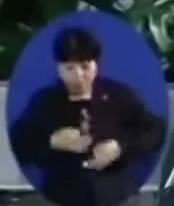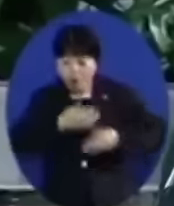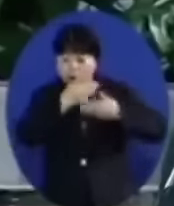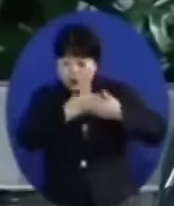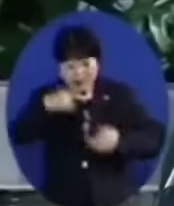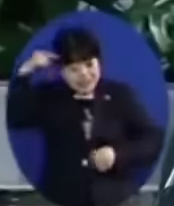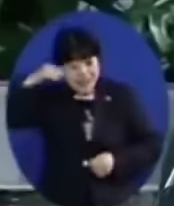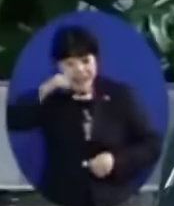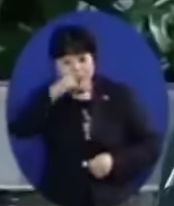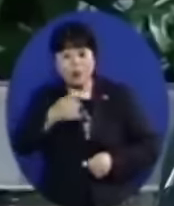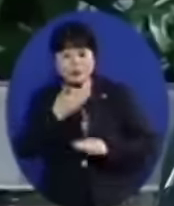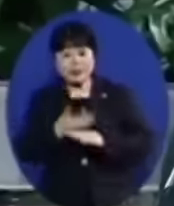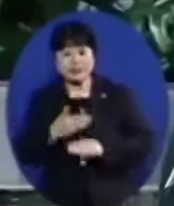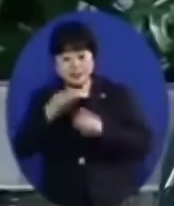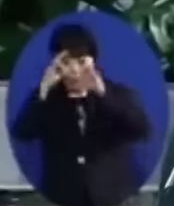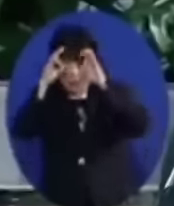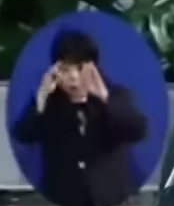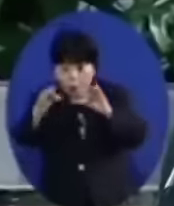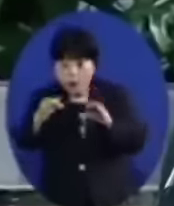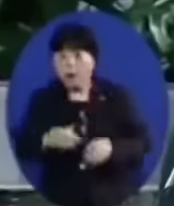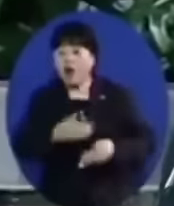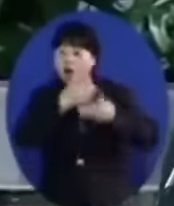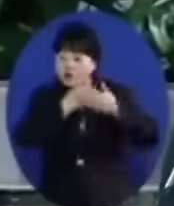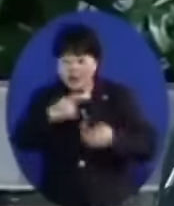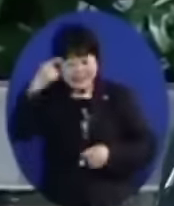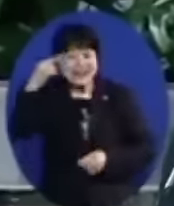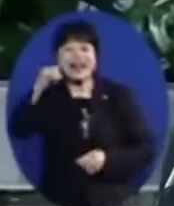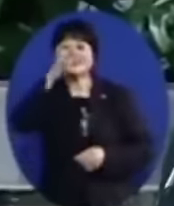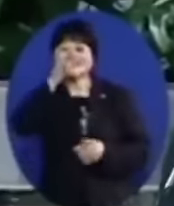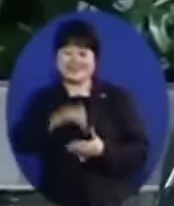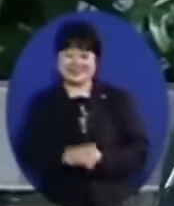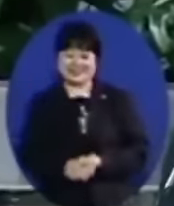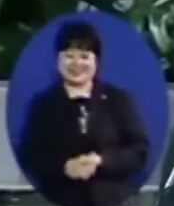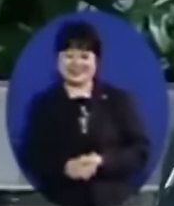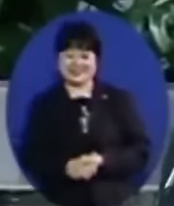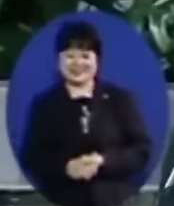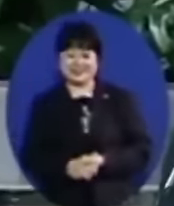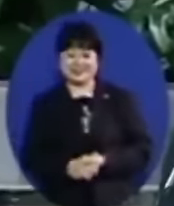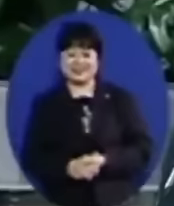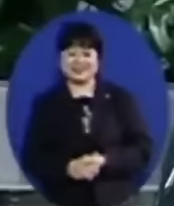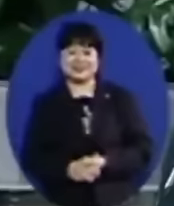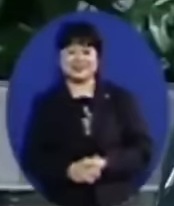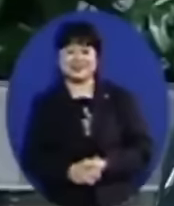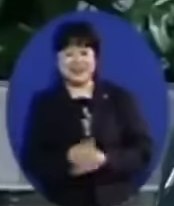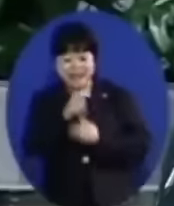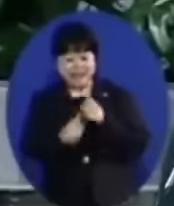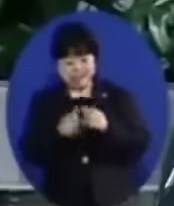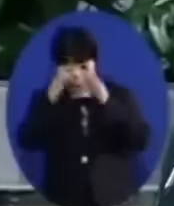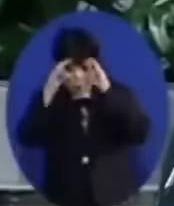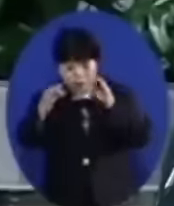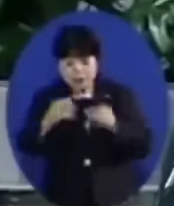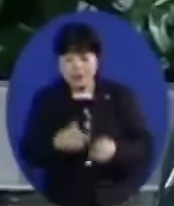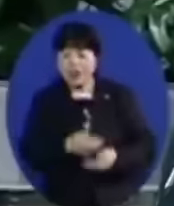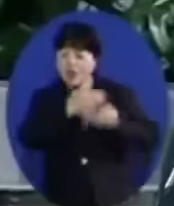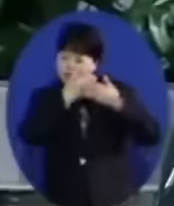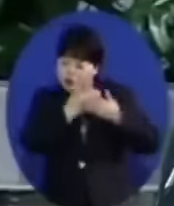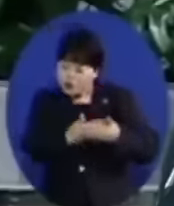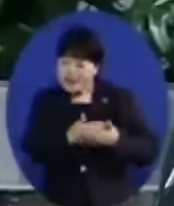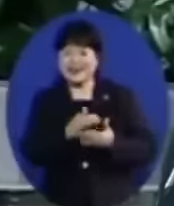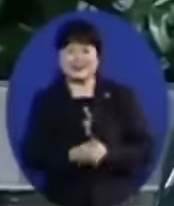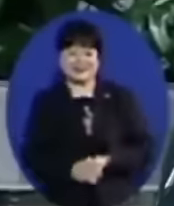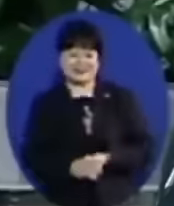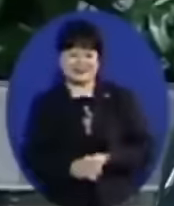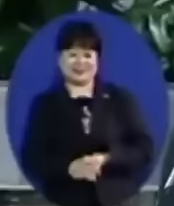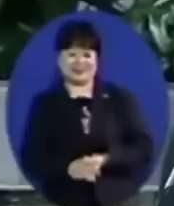느끼고 다른 사람이 여러분을 볼 때도 귀하게 느껴야 되는 것입니다. 굉장히 됩니다. 하나님이 여러분 위해서